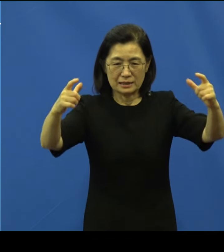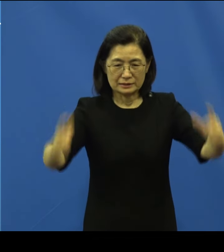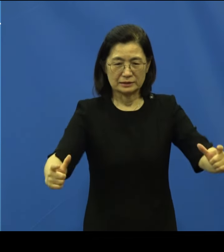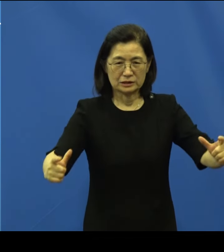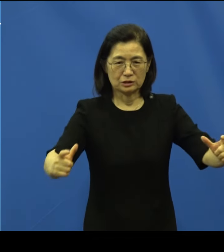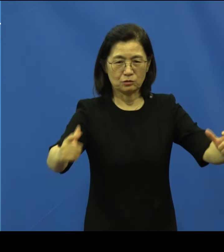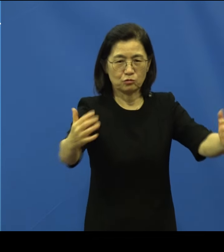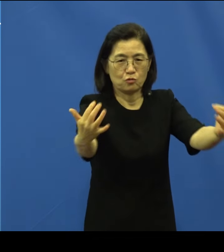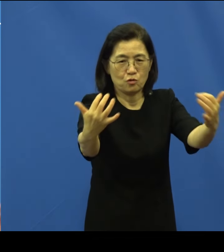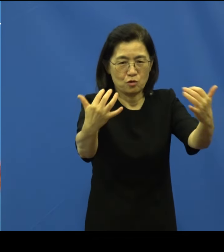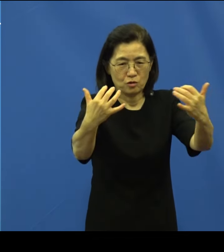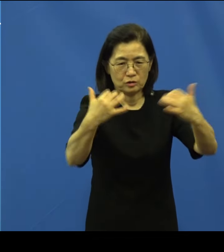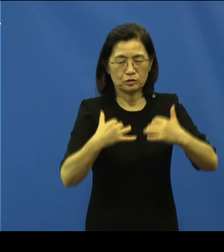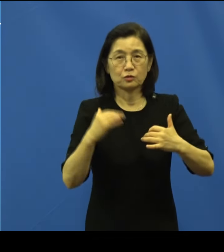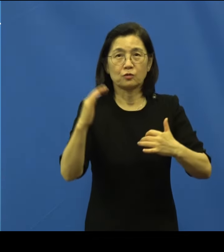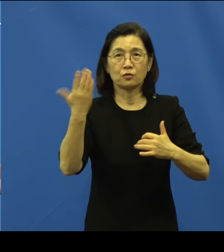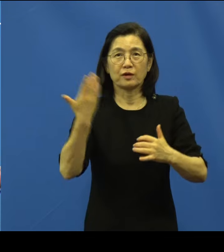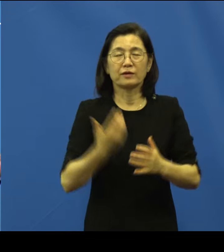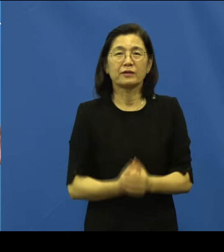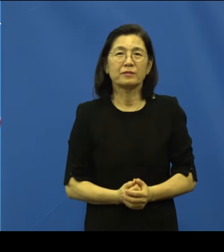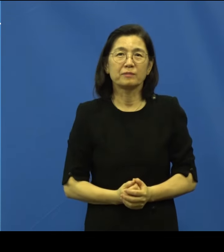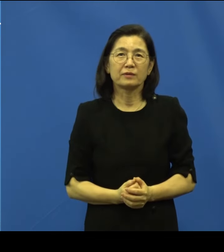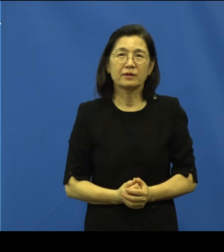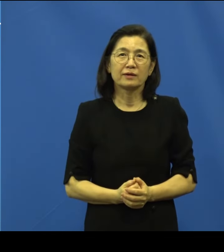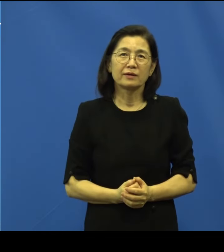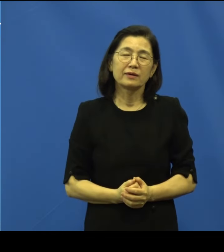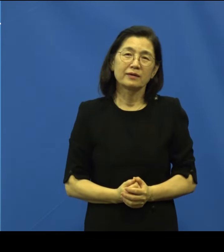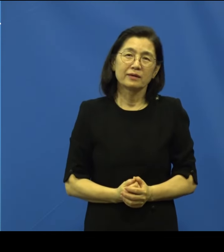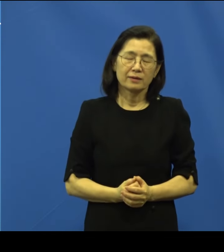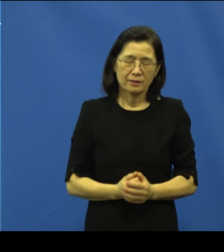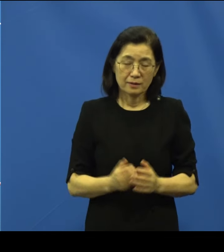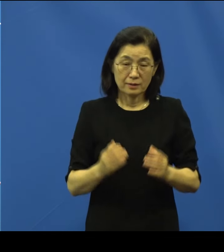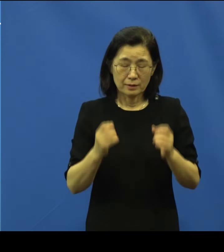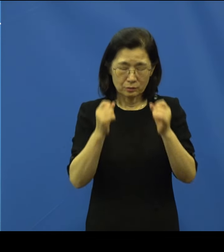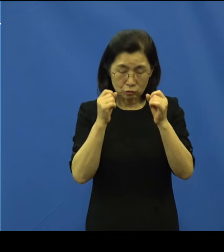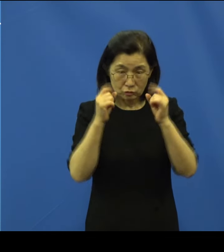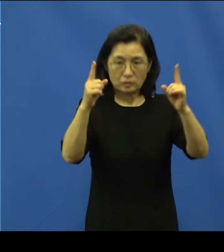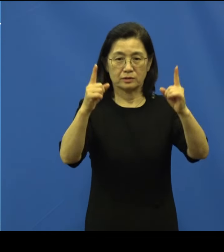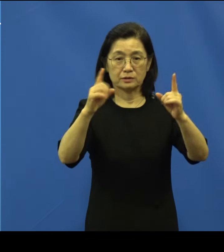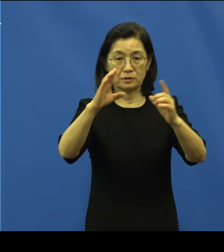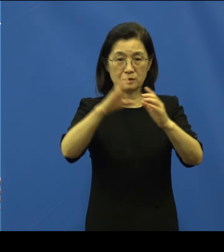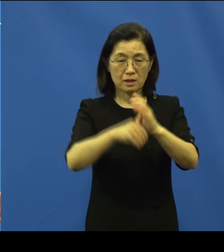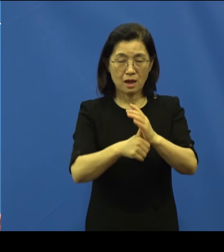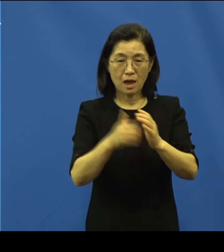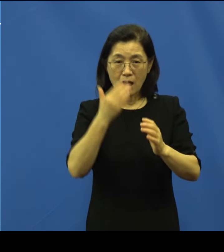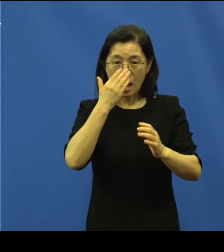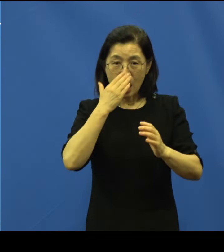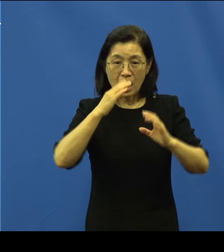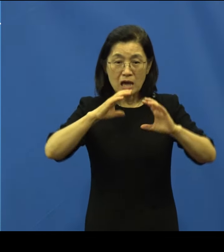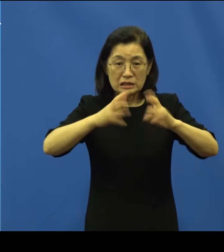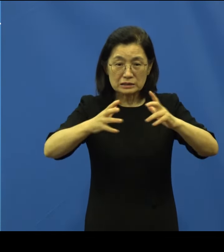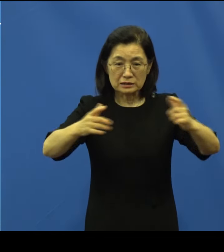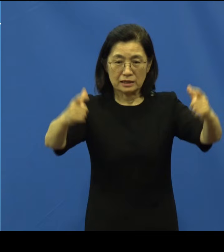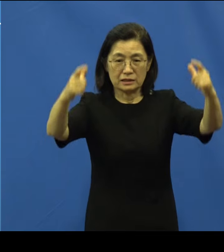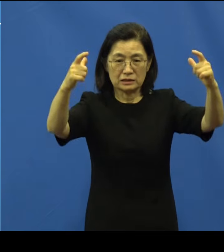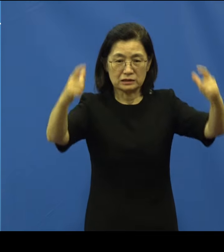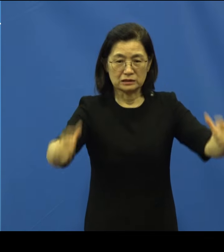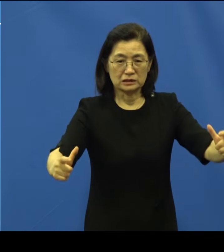눈을 열어주셔서 그들이 이스라엘 적지에 둘러싸여 있는 것을 보게 하는 거예요. 이미 그들은 죽은